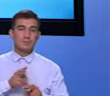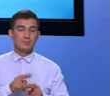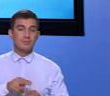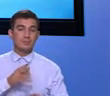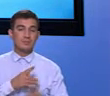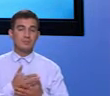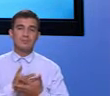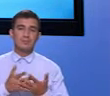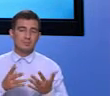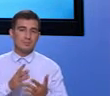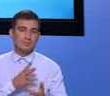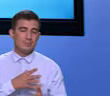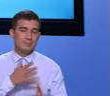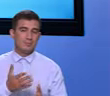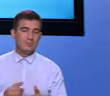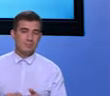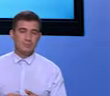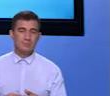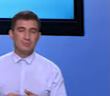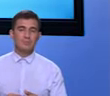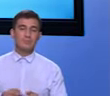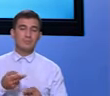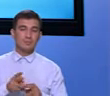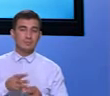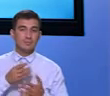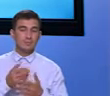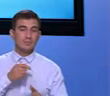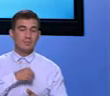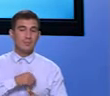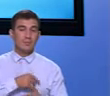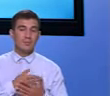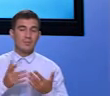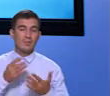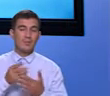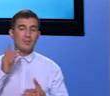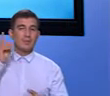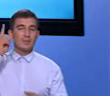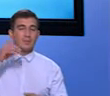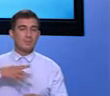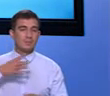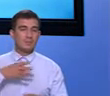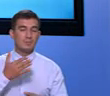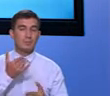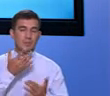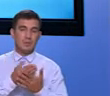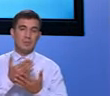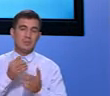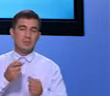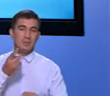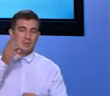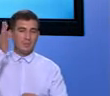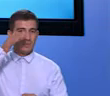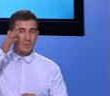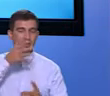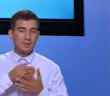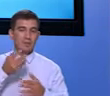foydalanish ham, demak, ana shu holatni rivojlantirishga sabab bo'ldi. Mana misol uchun suvning